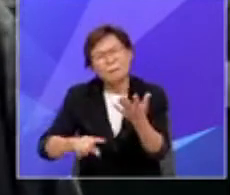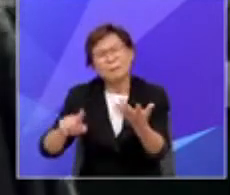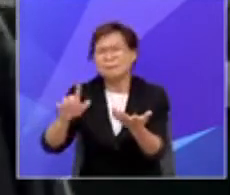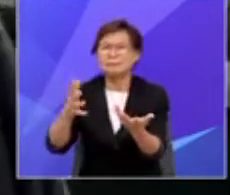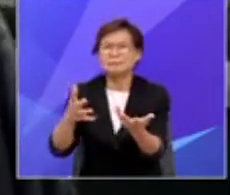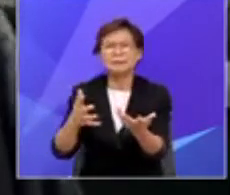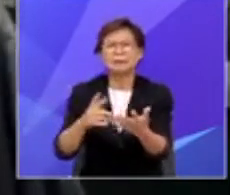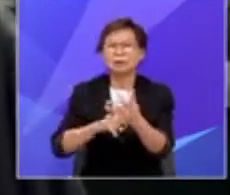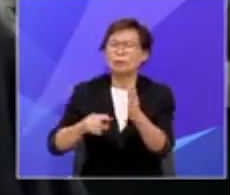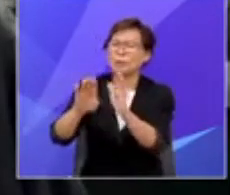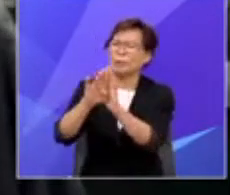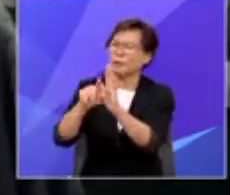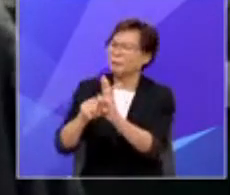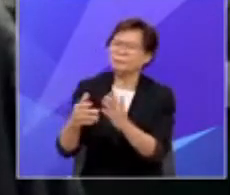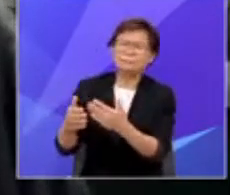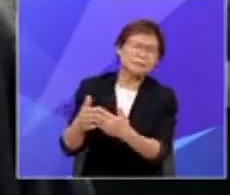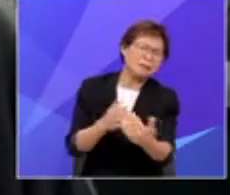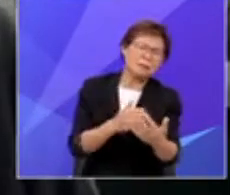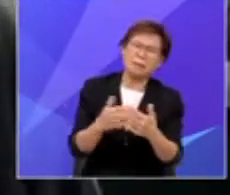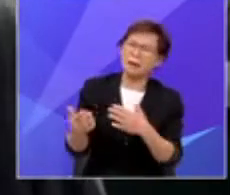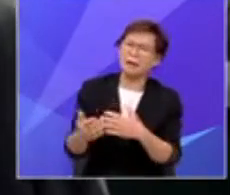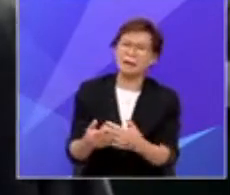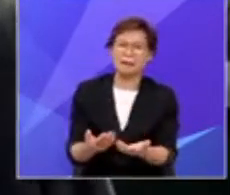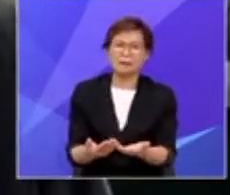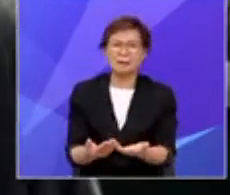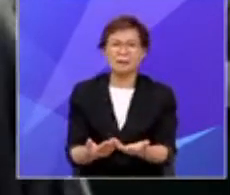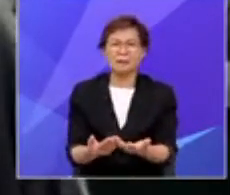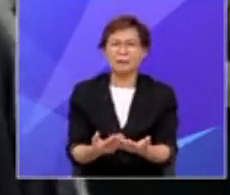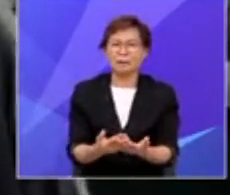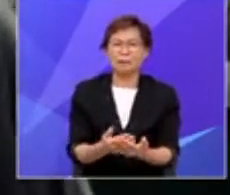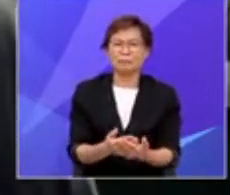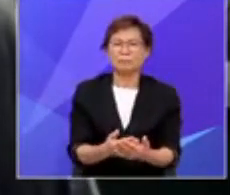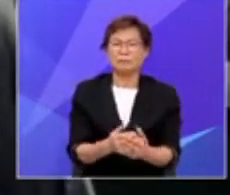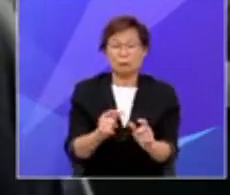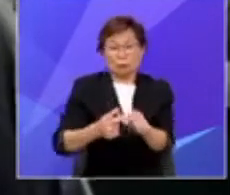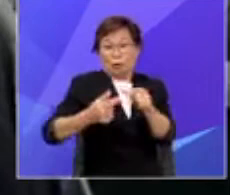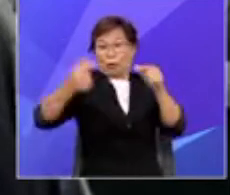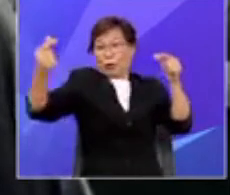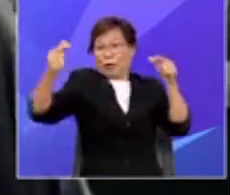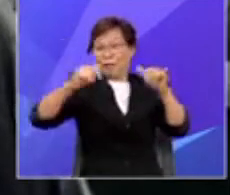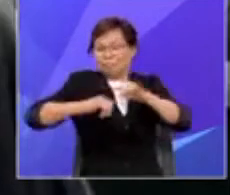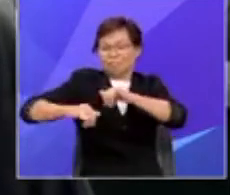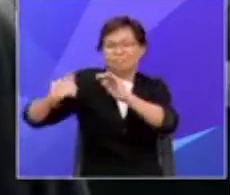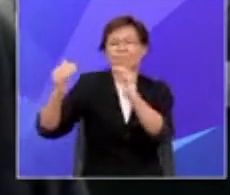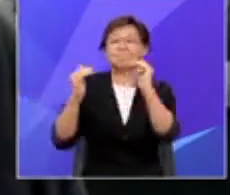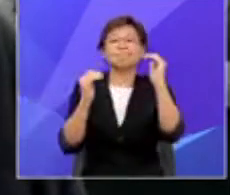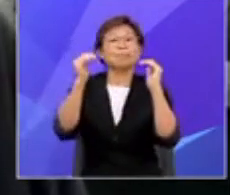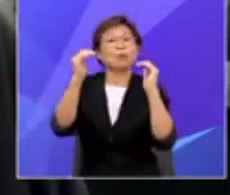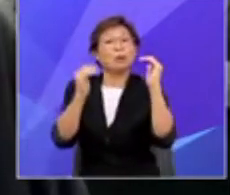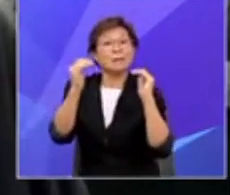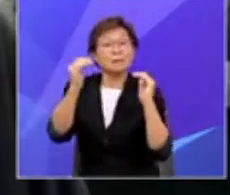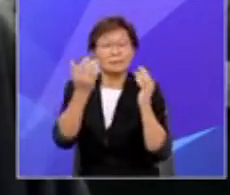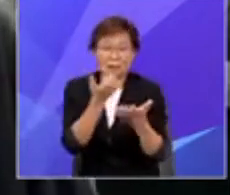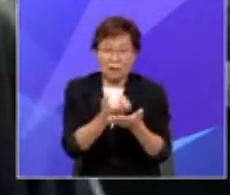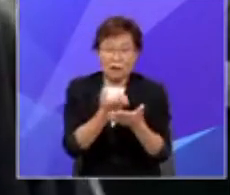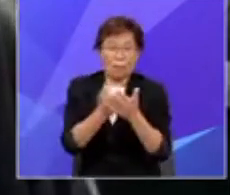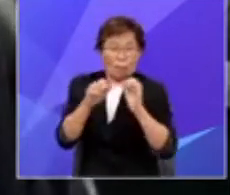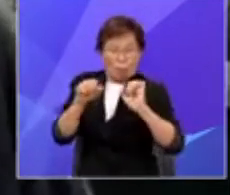kalau kita kalau kita pikir begitu rezeki colorize the digital economy